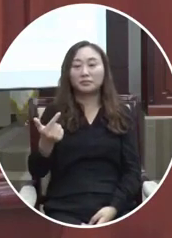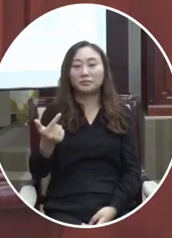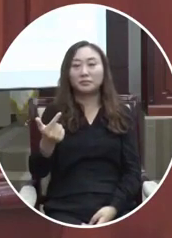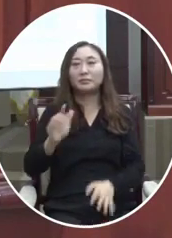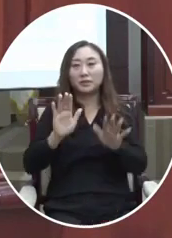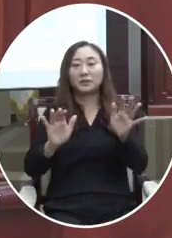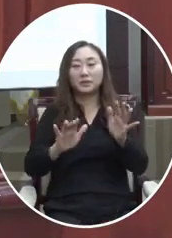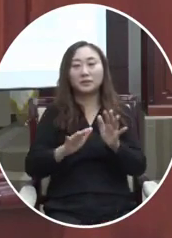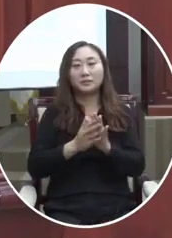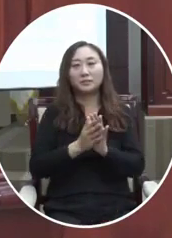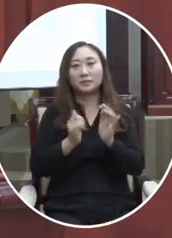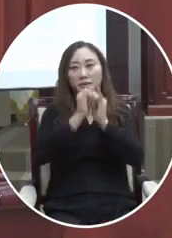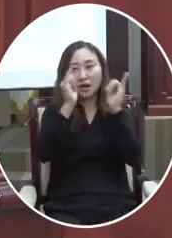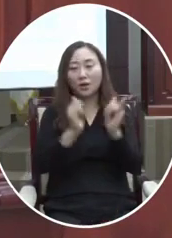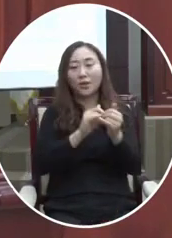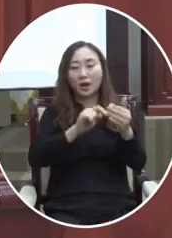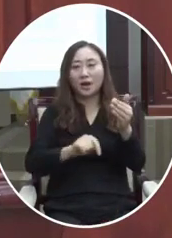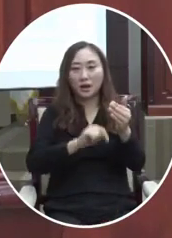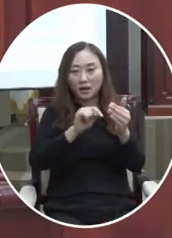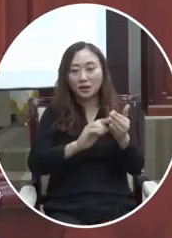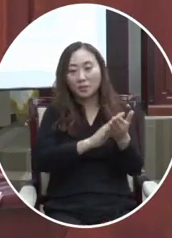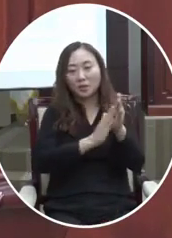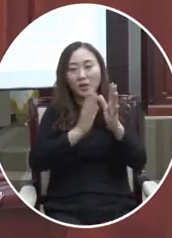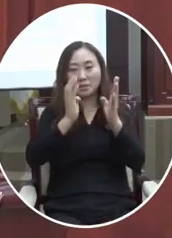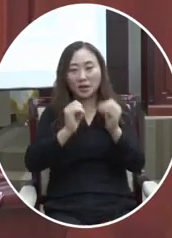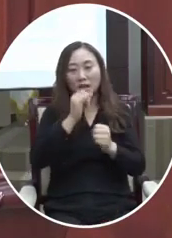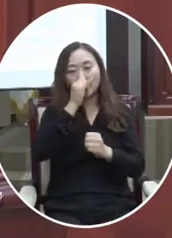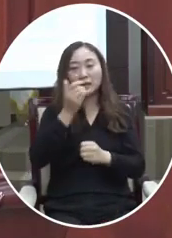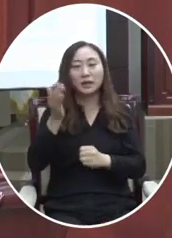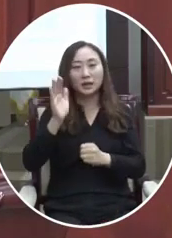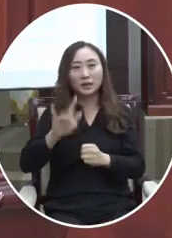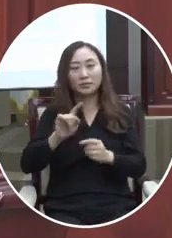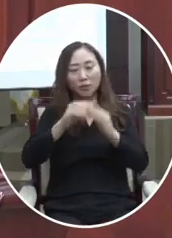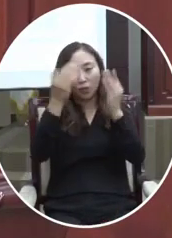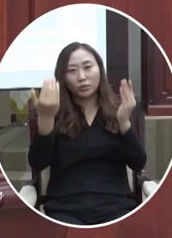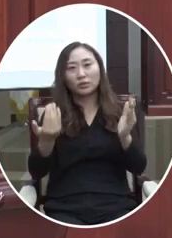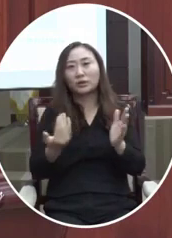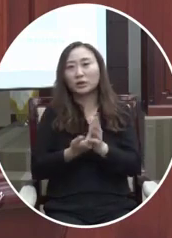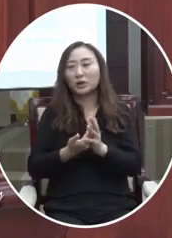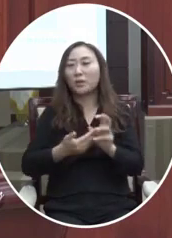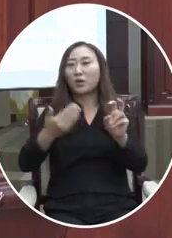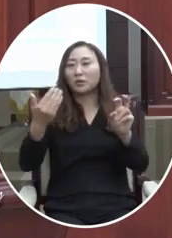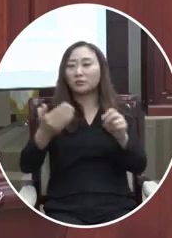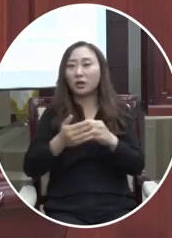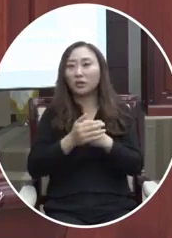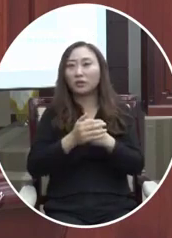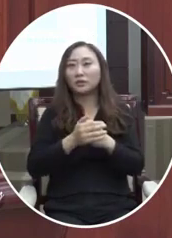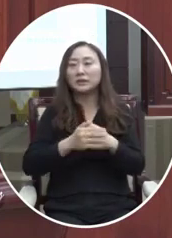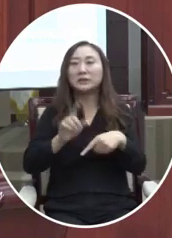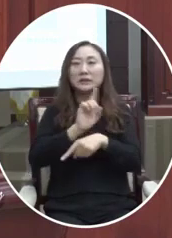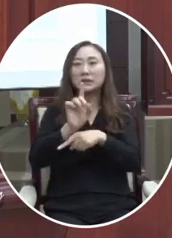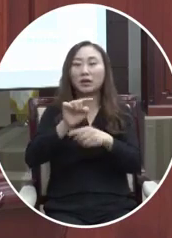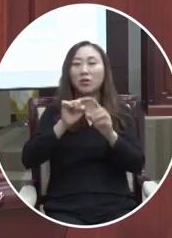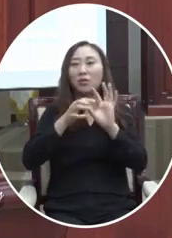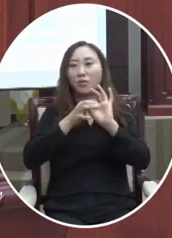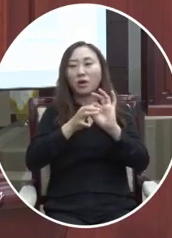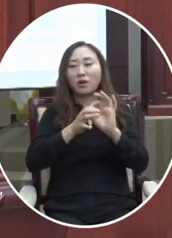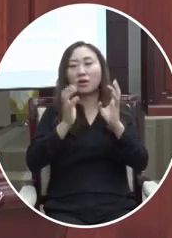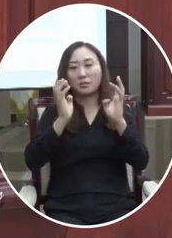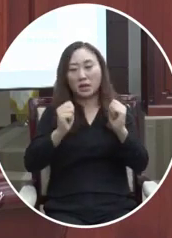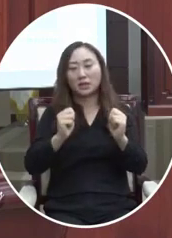빠르게 변화하는 현대사회에서 우리는 일상의 모든 곳에서 디지털 기술 혁신을 체감하고 있습니다.